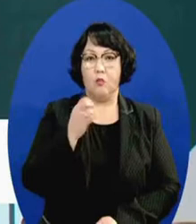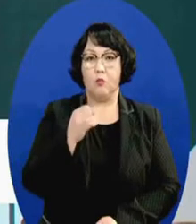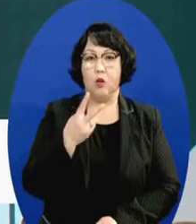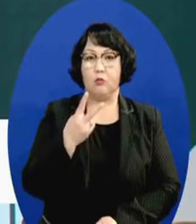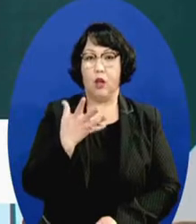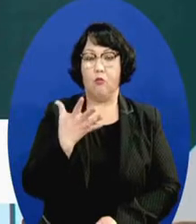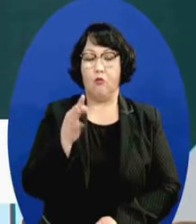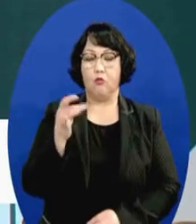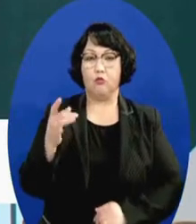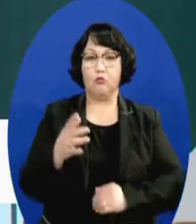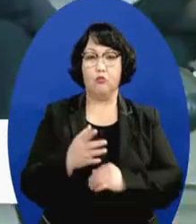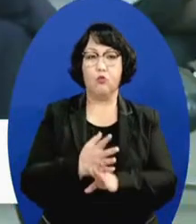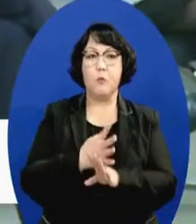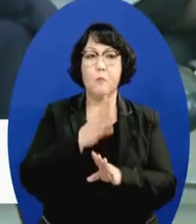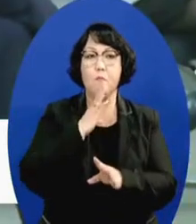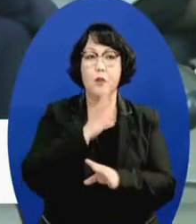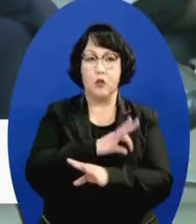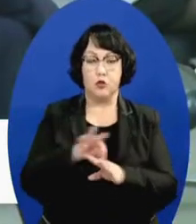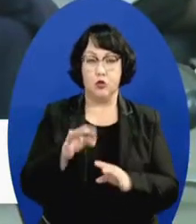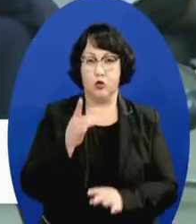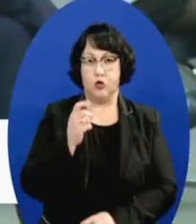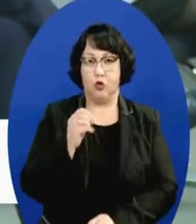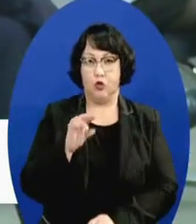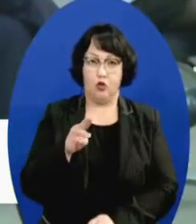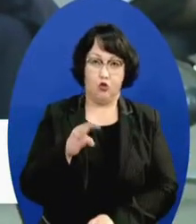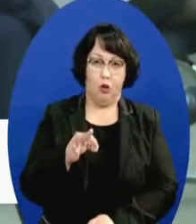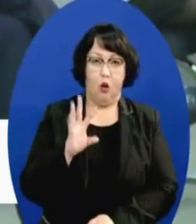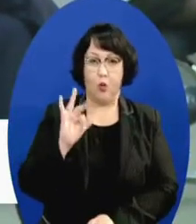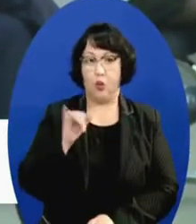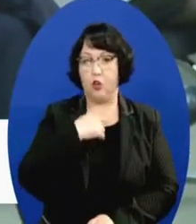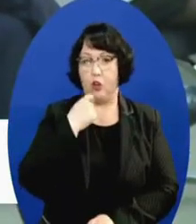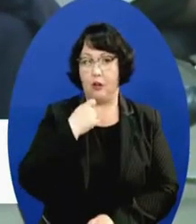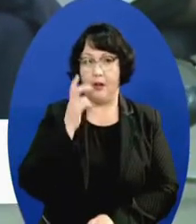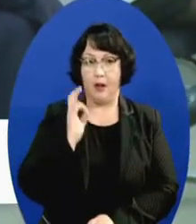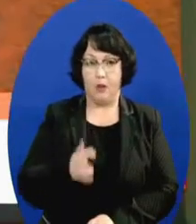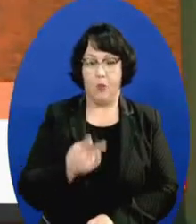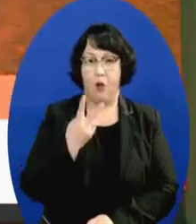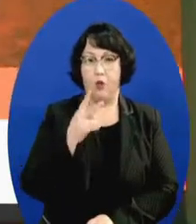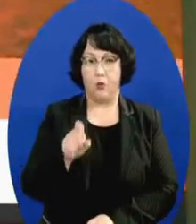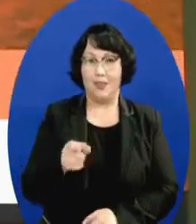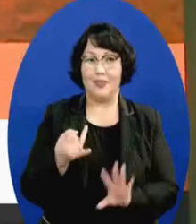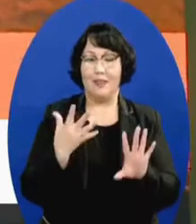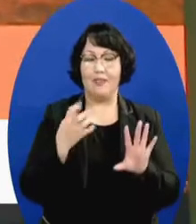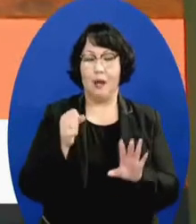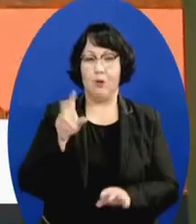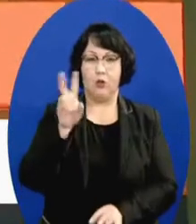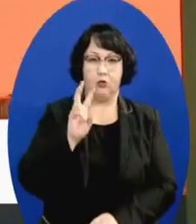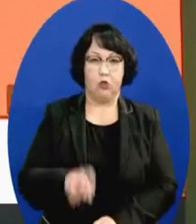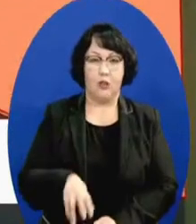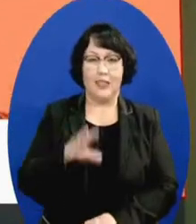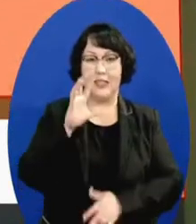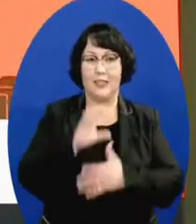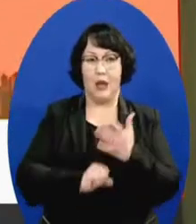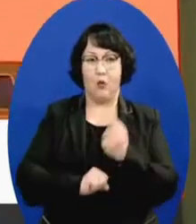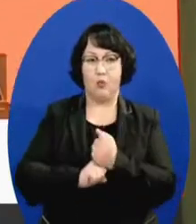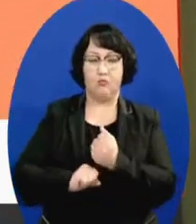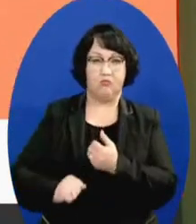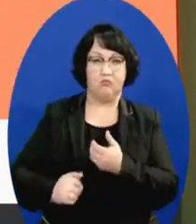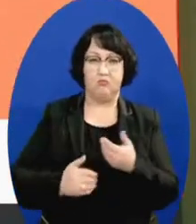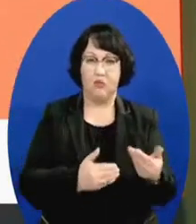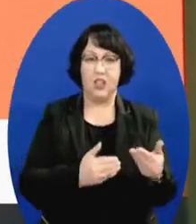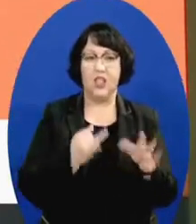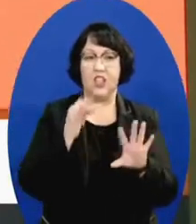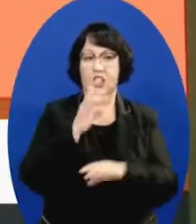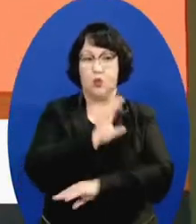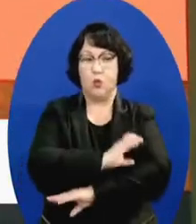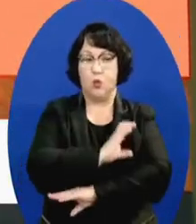2025 оны дуустал хэрэгжих төсөлд Rio Tinto болон оюут толгой компани 275 сая амрикт долларын санхүүжилт гаргаж байгаа юм. Энэхүү төслийн